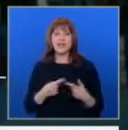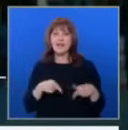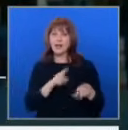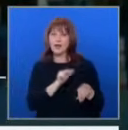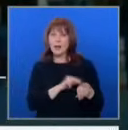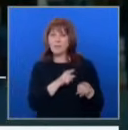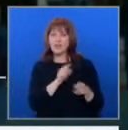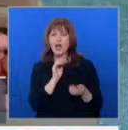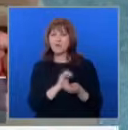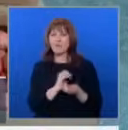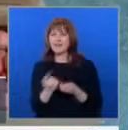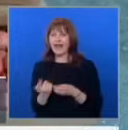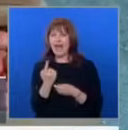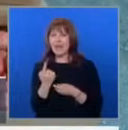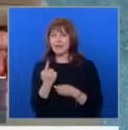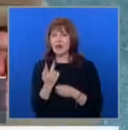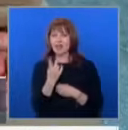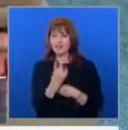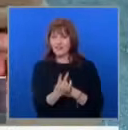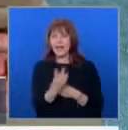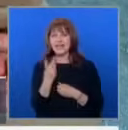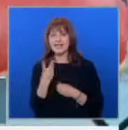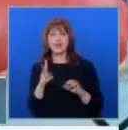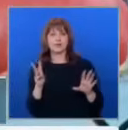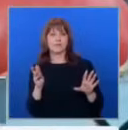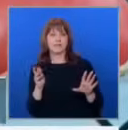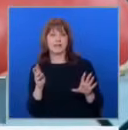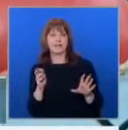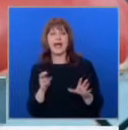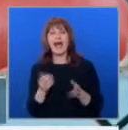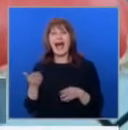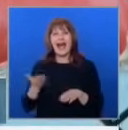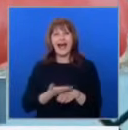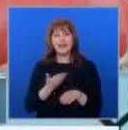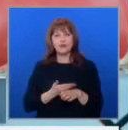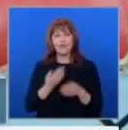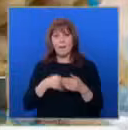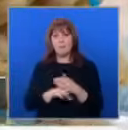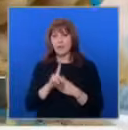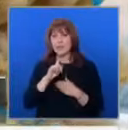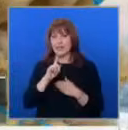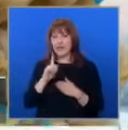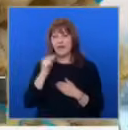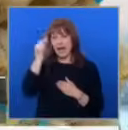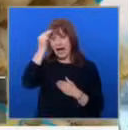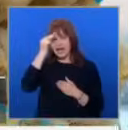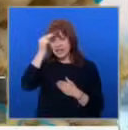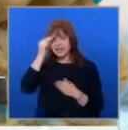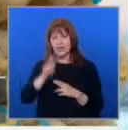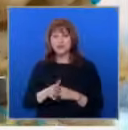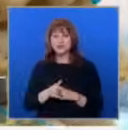на Пловдив доматите на едро струват между 2 лева и 3,80. Пресният картоф е паднал под лев. Краставиците и пиперът са